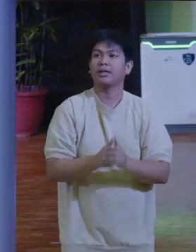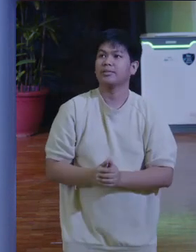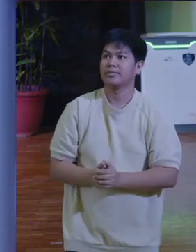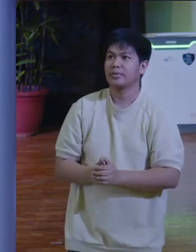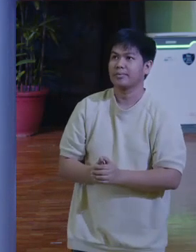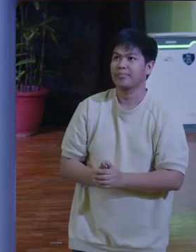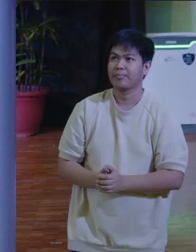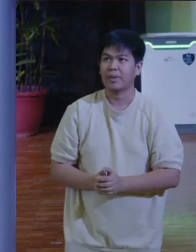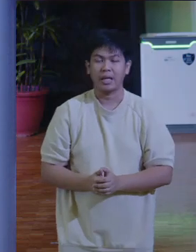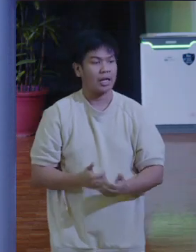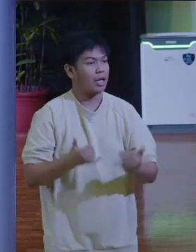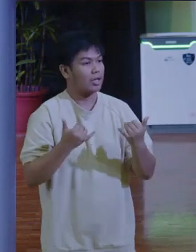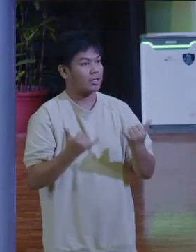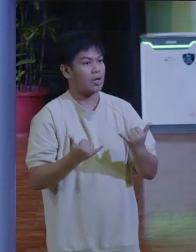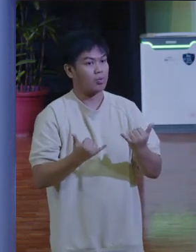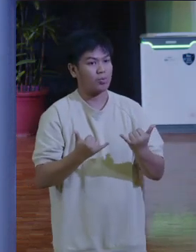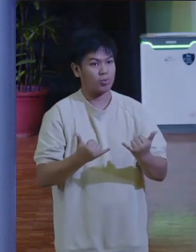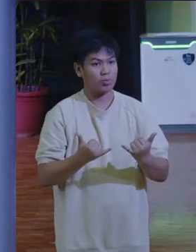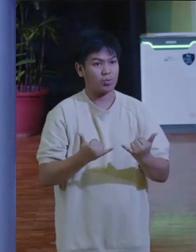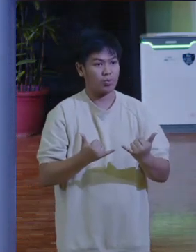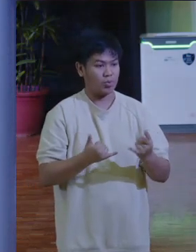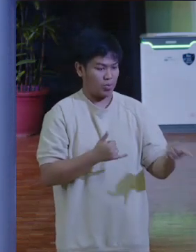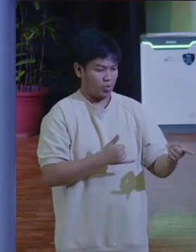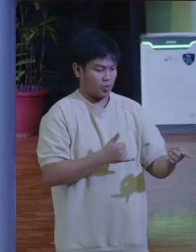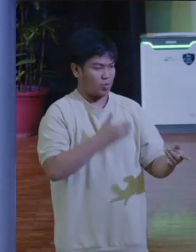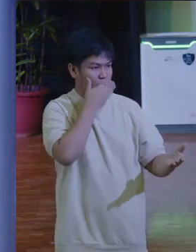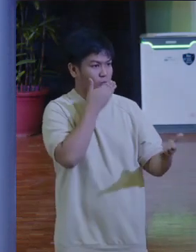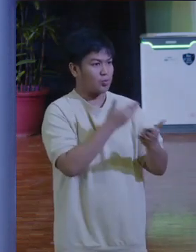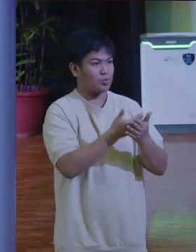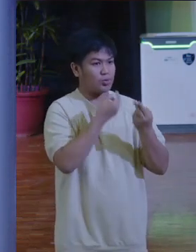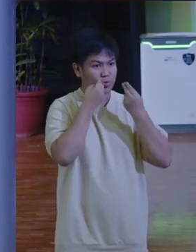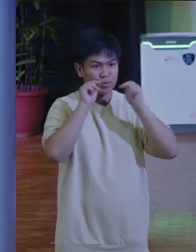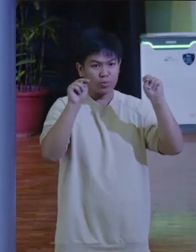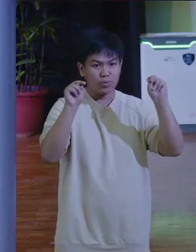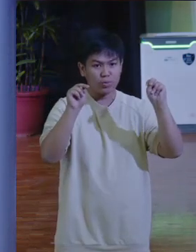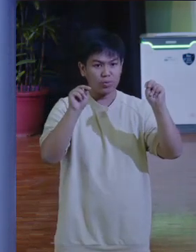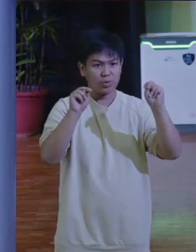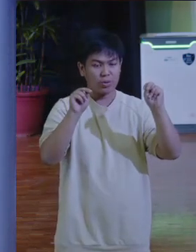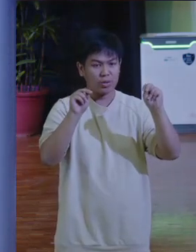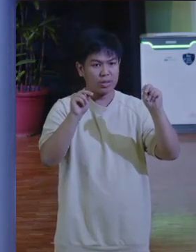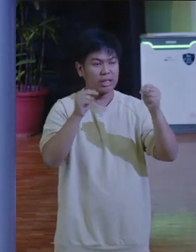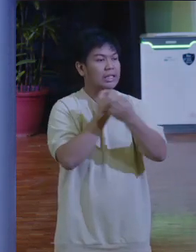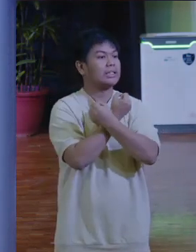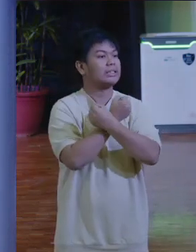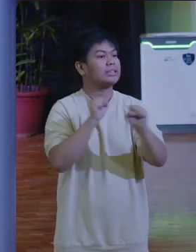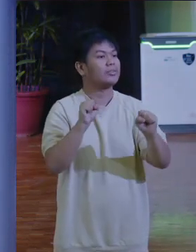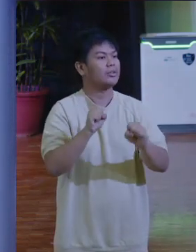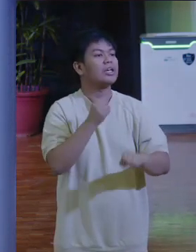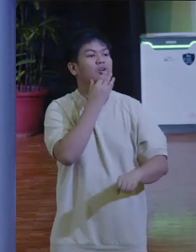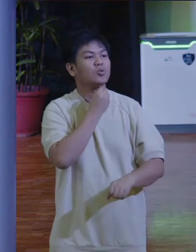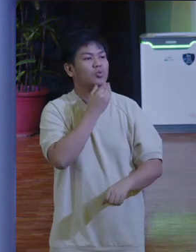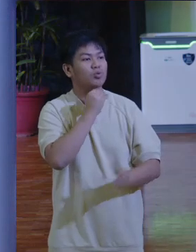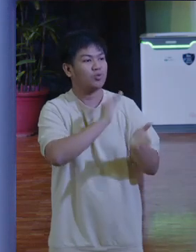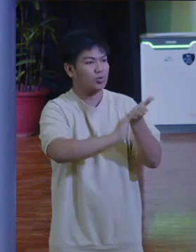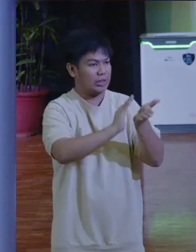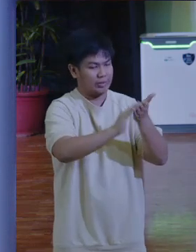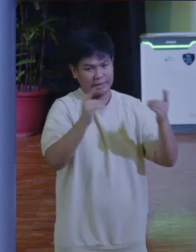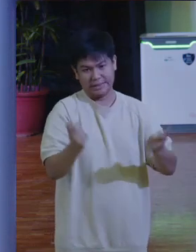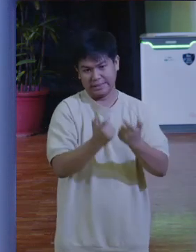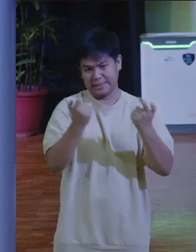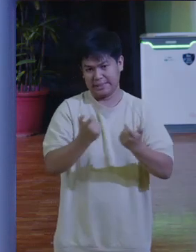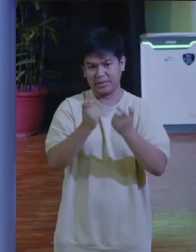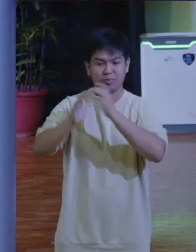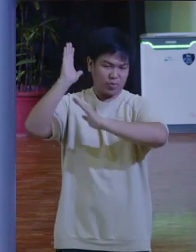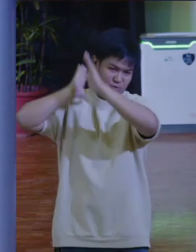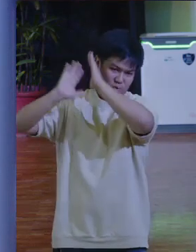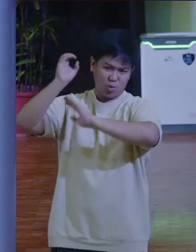25:16-18, itong bagong simula na ito, itong good news na ito, ay ang kanilang salvation, forgiveness of sin. Sabi sa Psalm